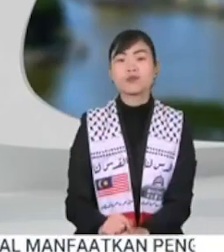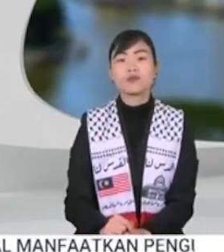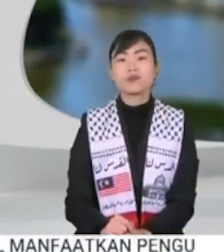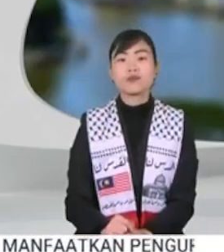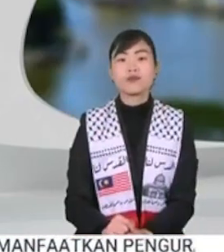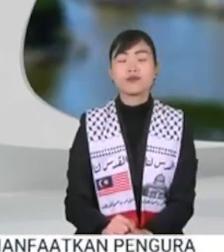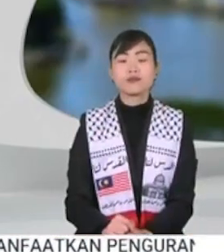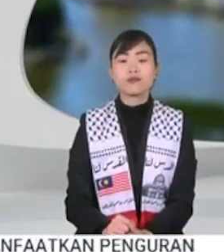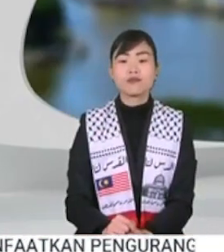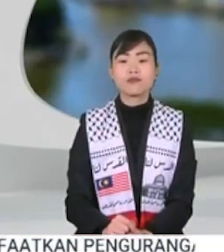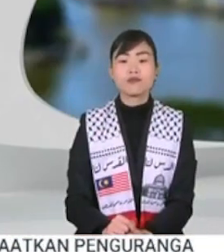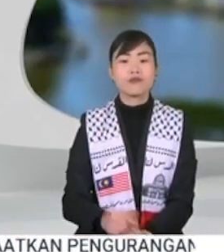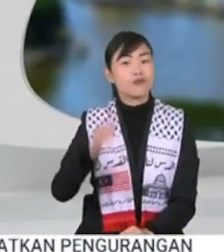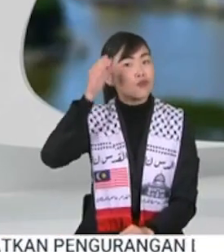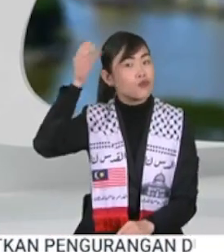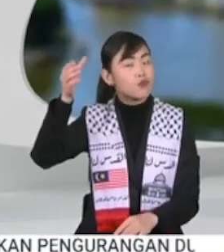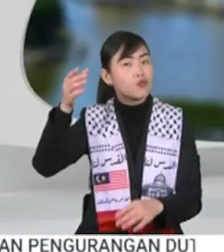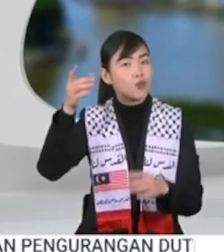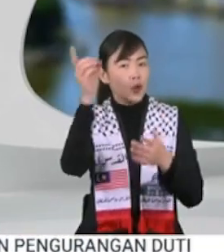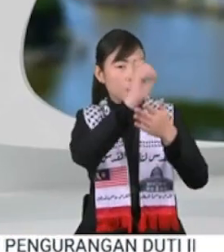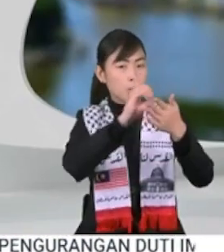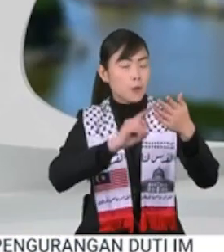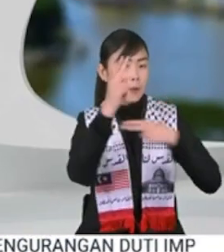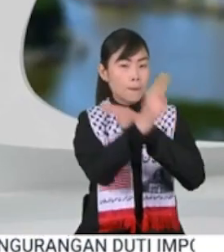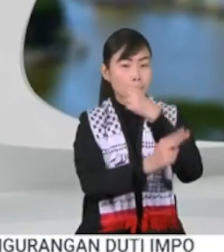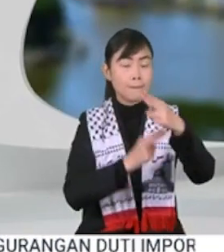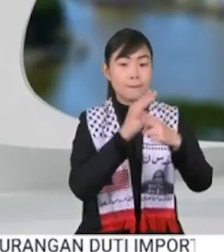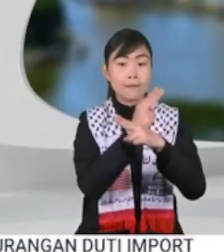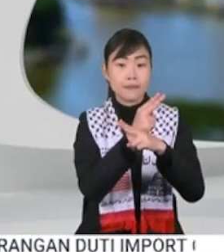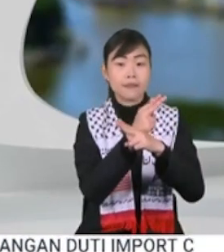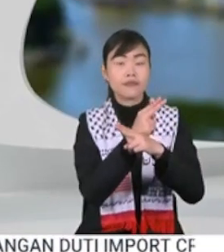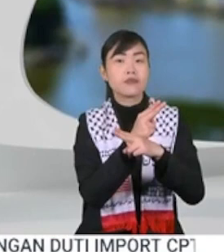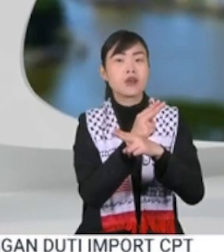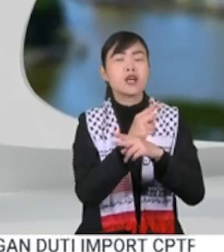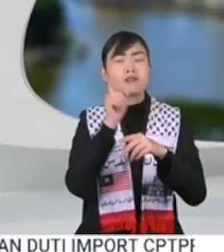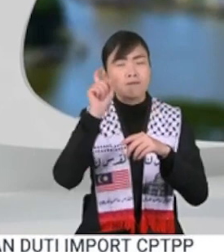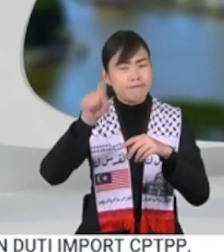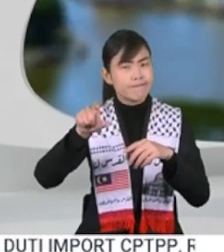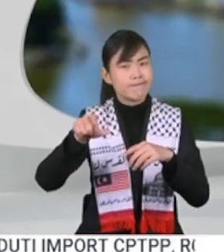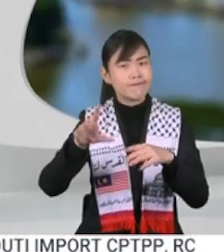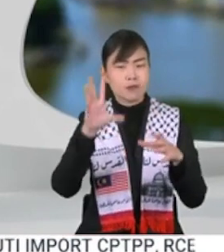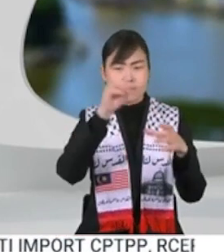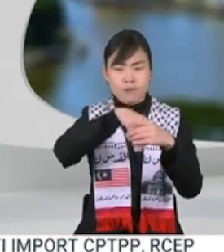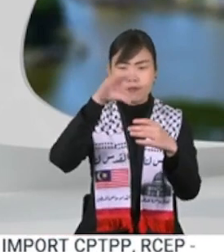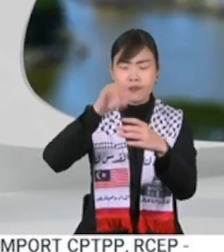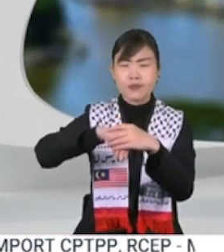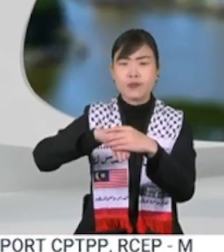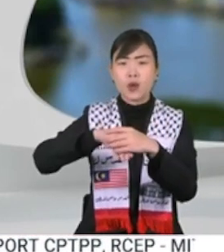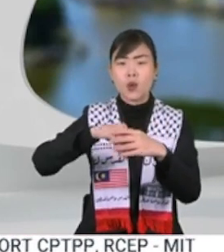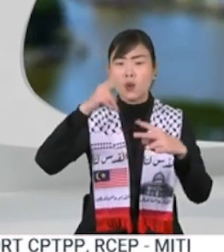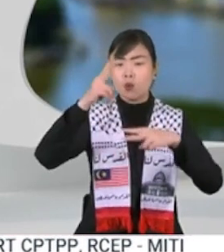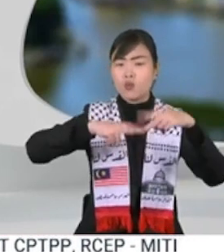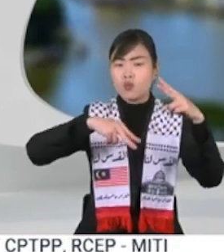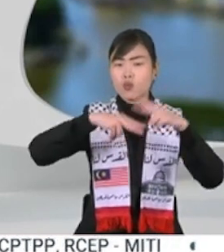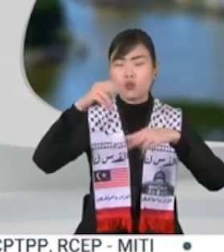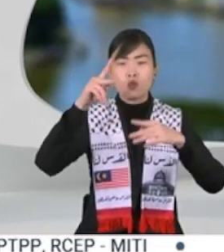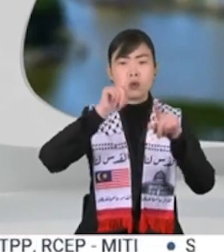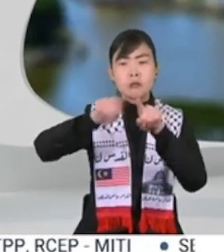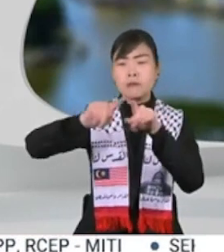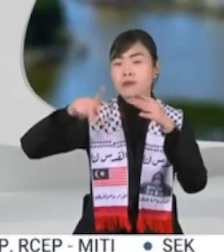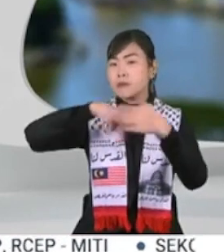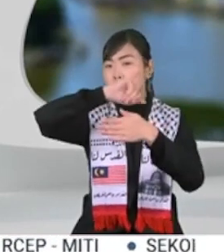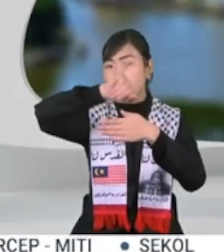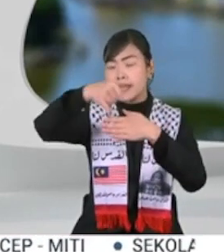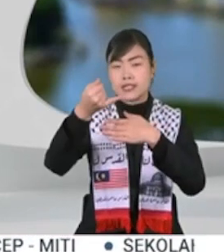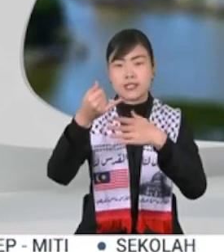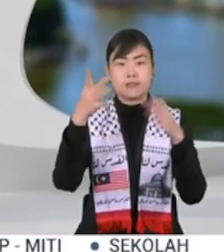2023 konsep Reka bentuk sejagat atau universal design perlu diterapkan dalam alam Bina pelbagai projek pembangunan di